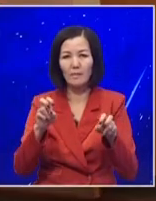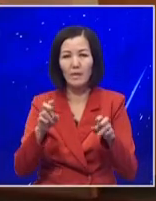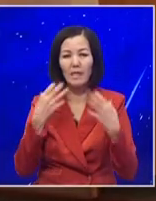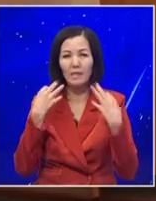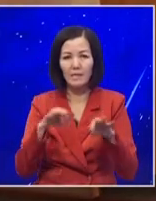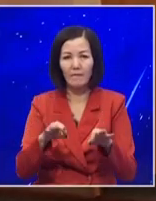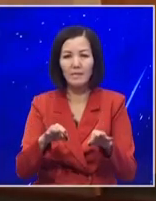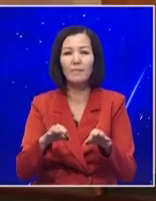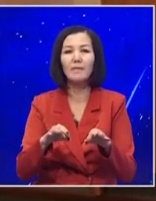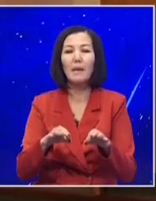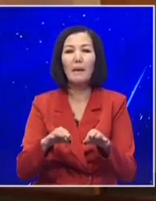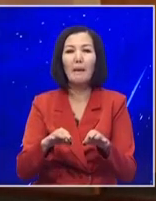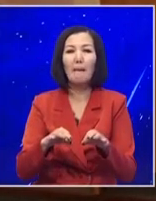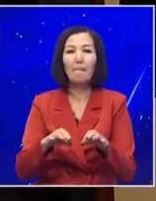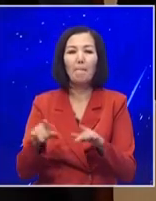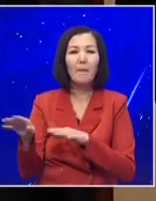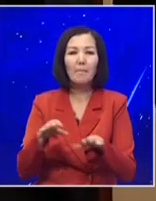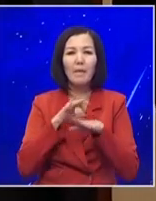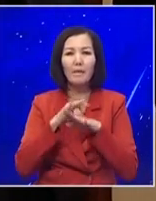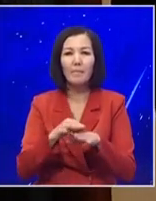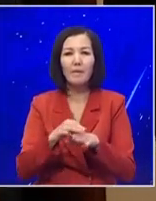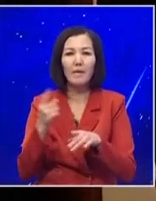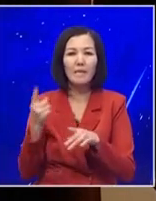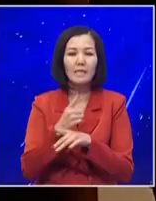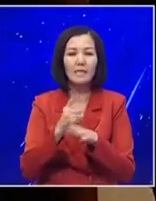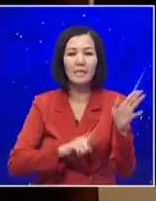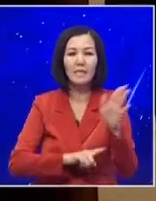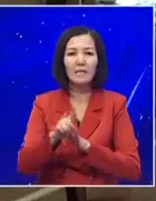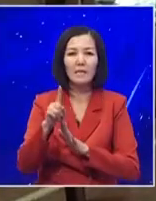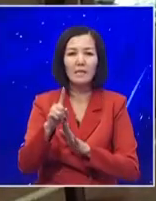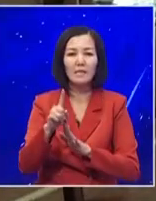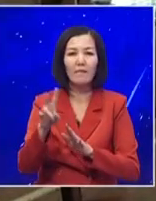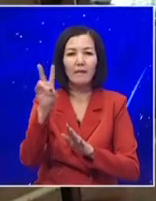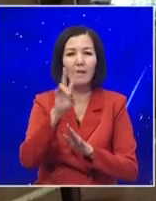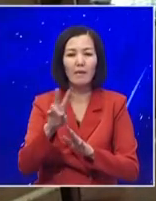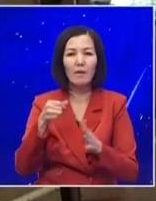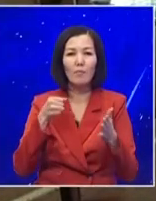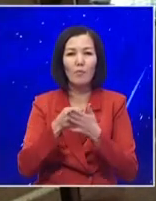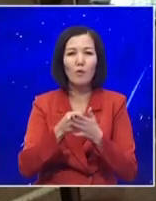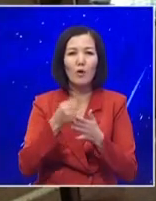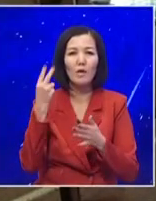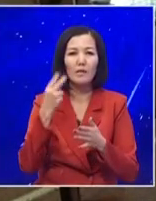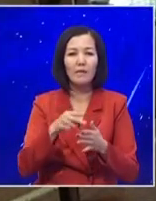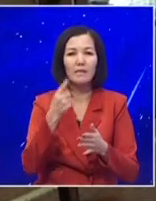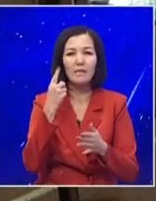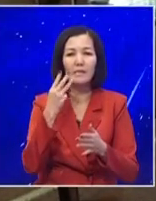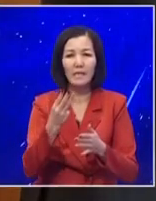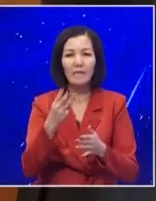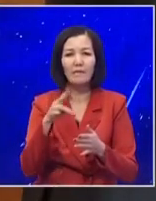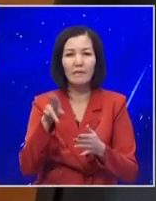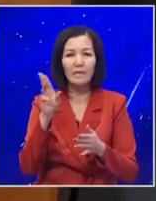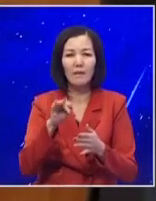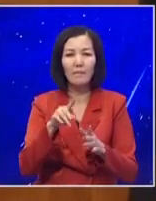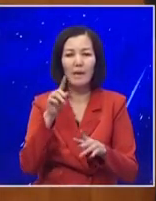песни «Независимость». Мероприятие проводилось с 11 ноября по 23 декабря. Приз за лучшую патриотическую